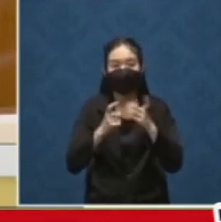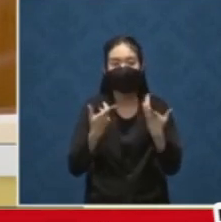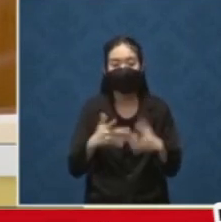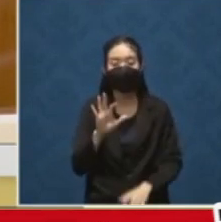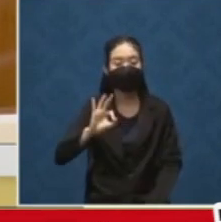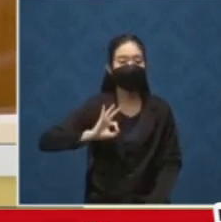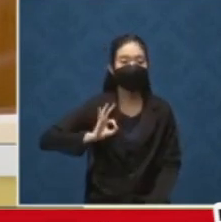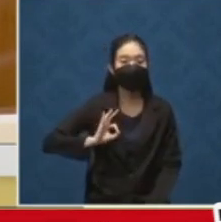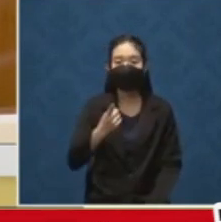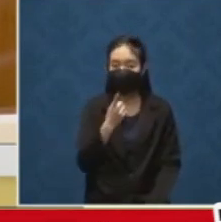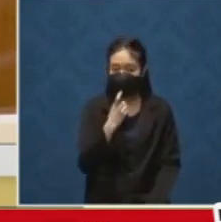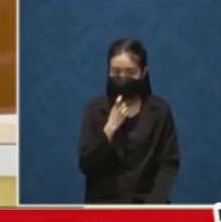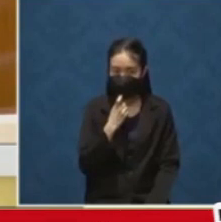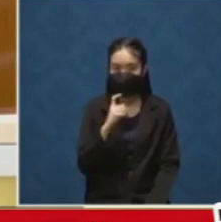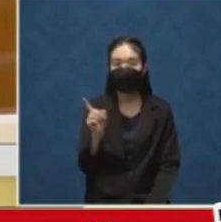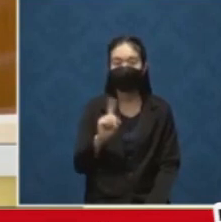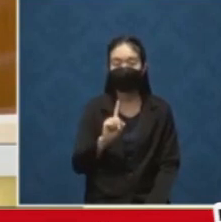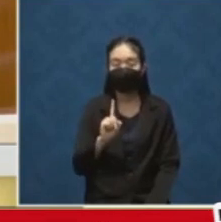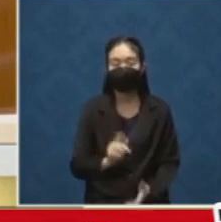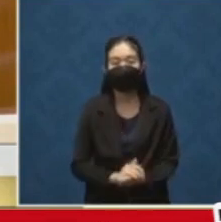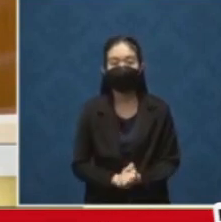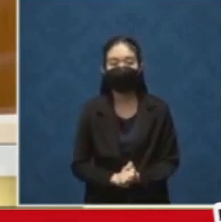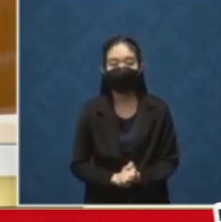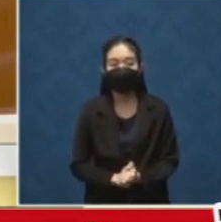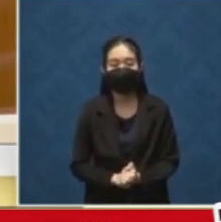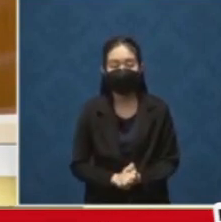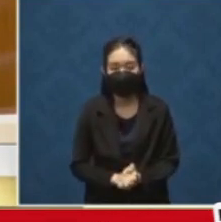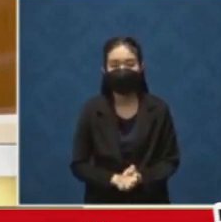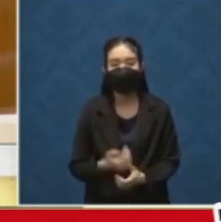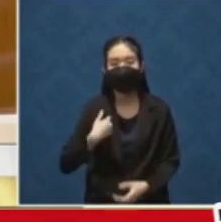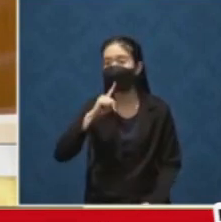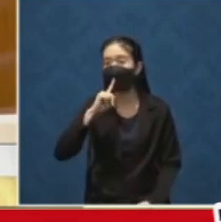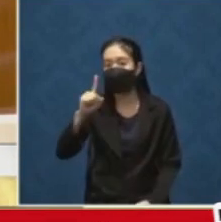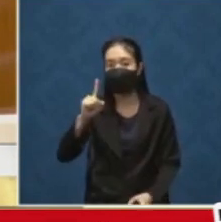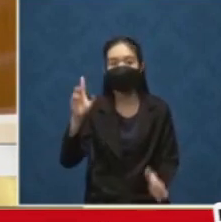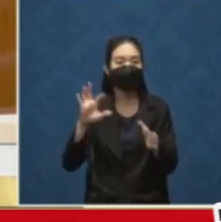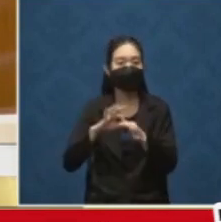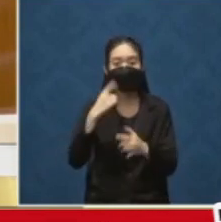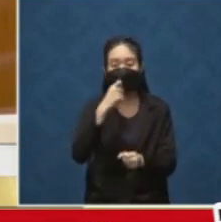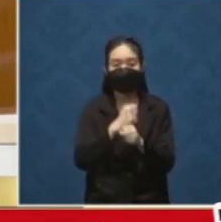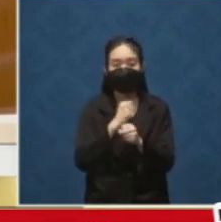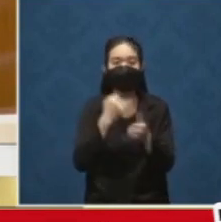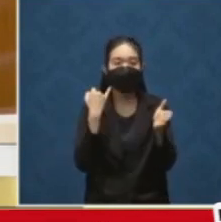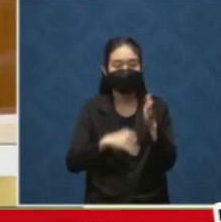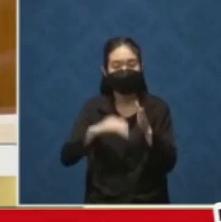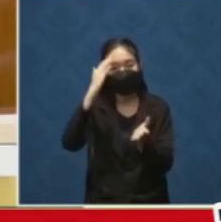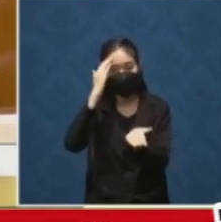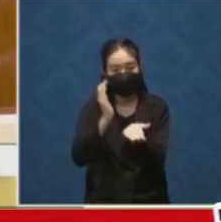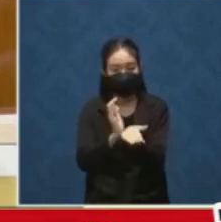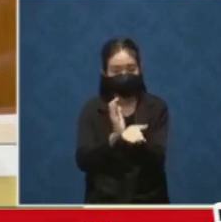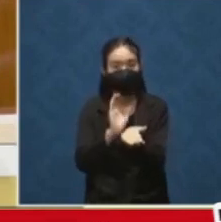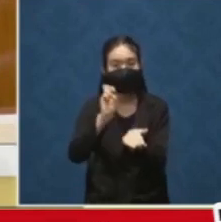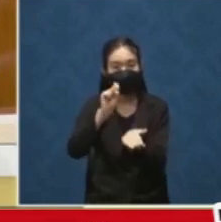่นและททเรียถาม ทางตรุปรองพัก 9 กได้มีการมอบหมายในการลทุกษนำเนินคดี แลผู้ทํความผิด